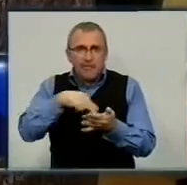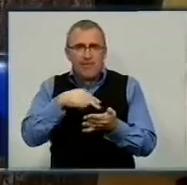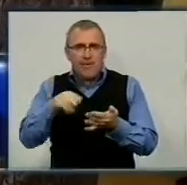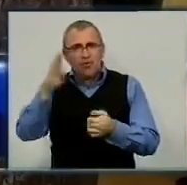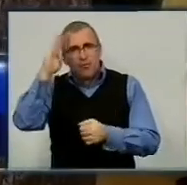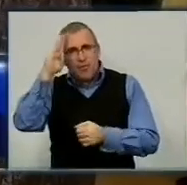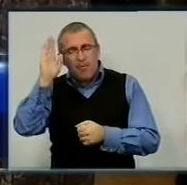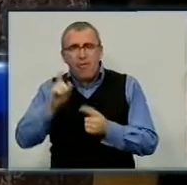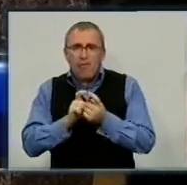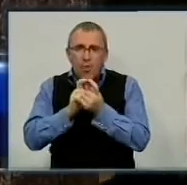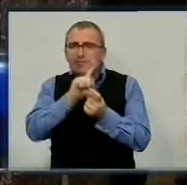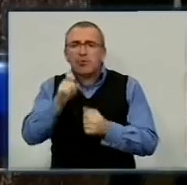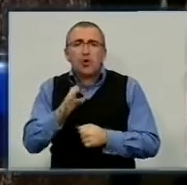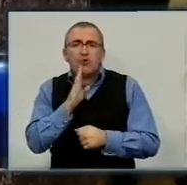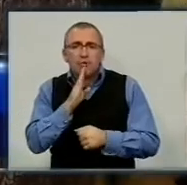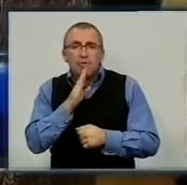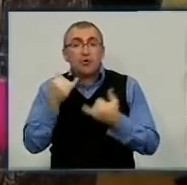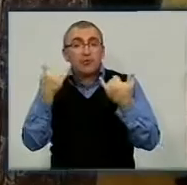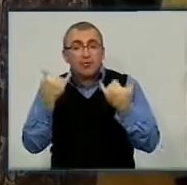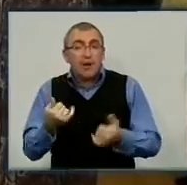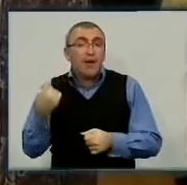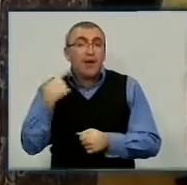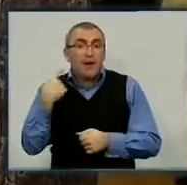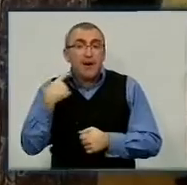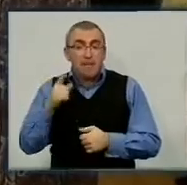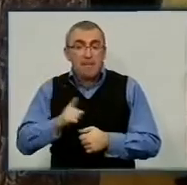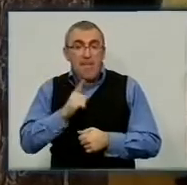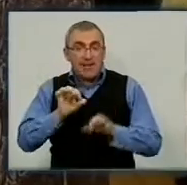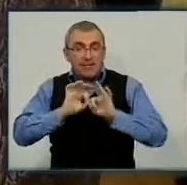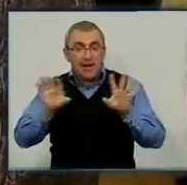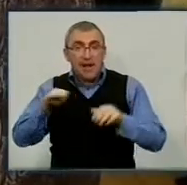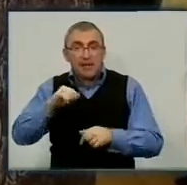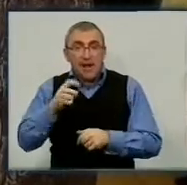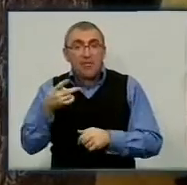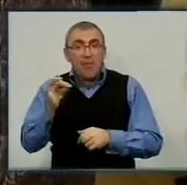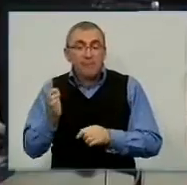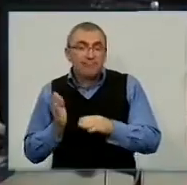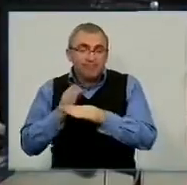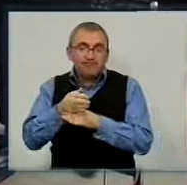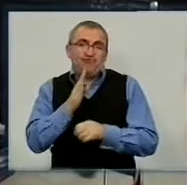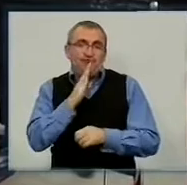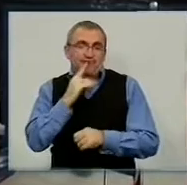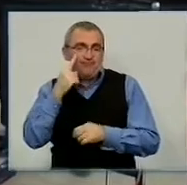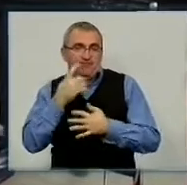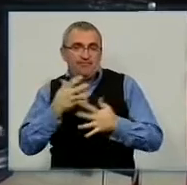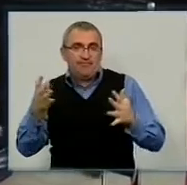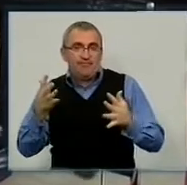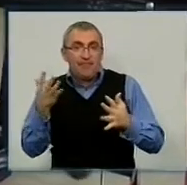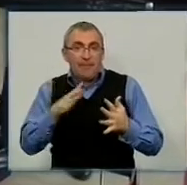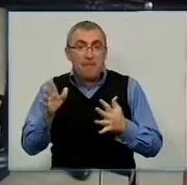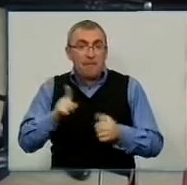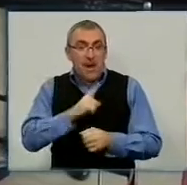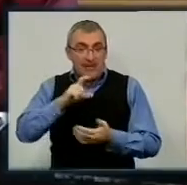чоловіків у боротьбі за жінок однак сьогодні на Кіровоградський майстер-клас тангу прийшли переважно жінки налаштуватись на потрібний лад перед